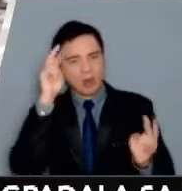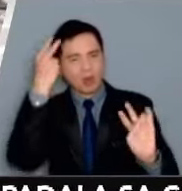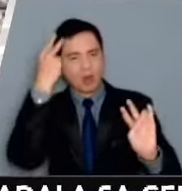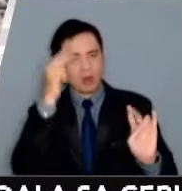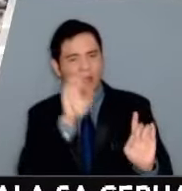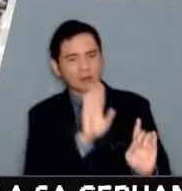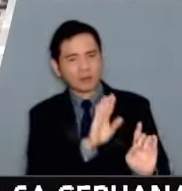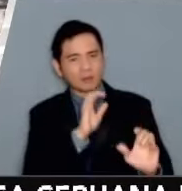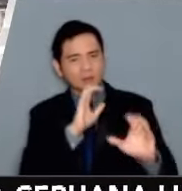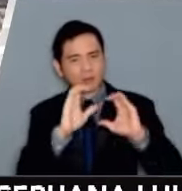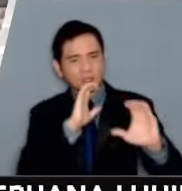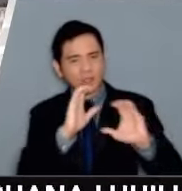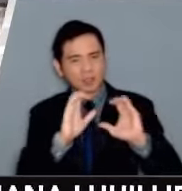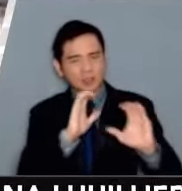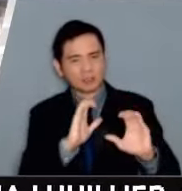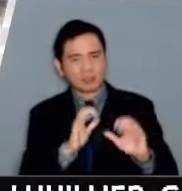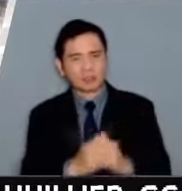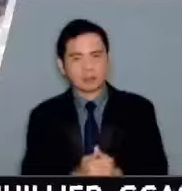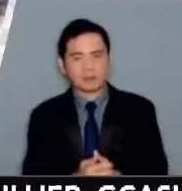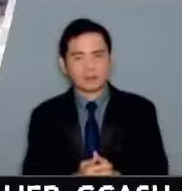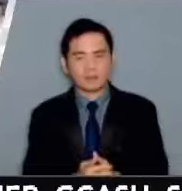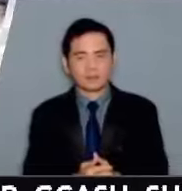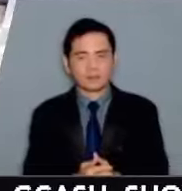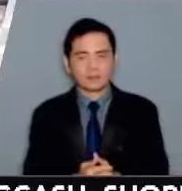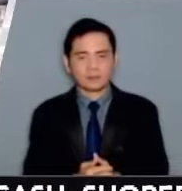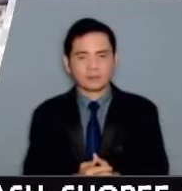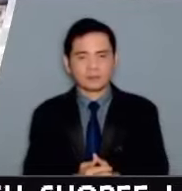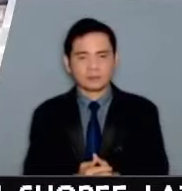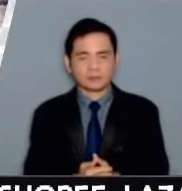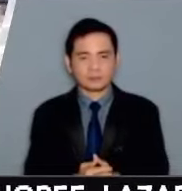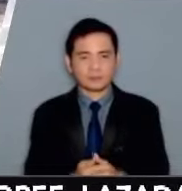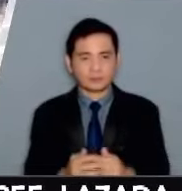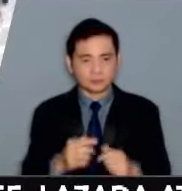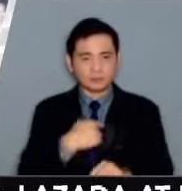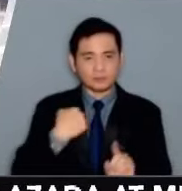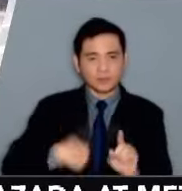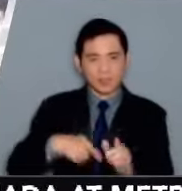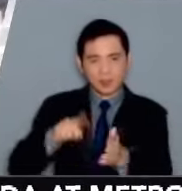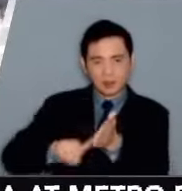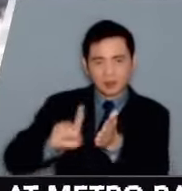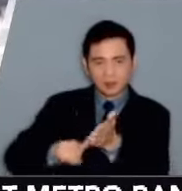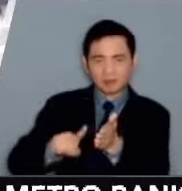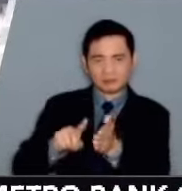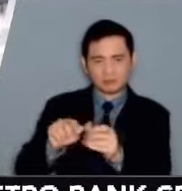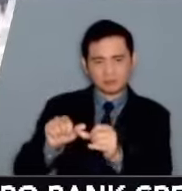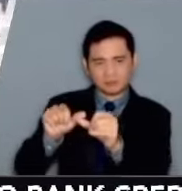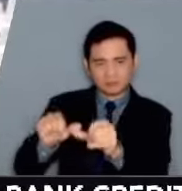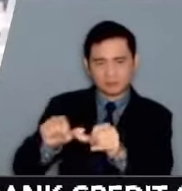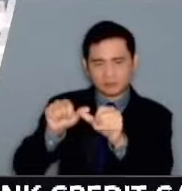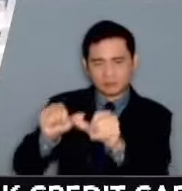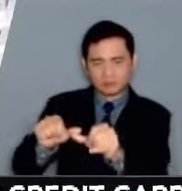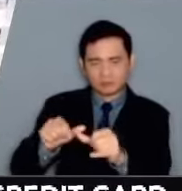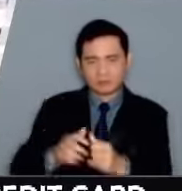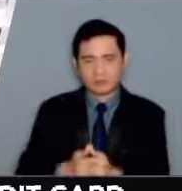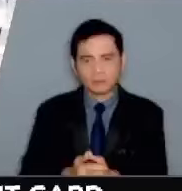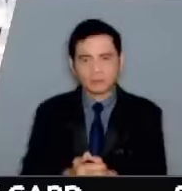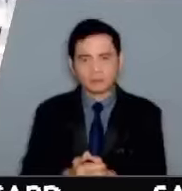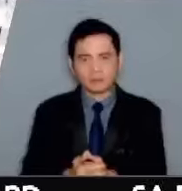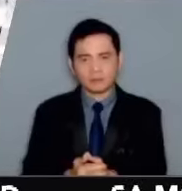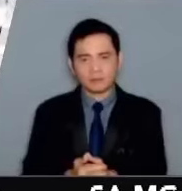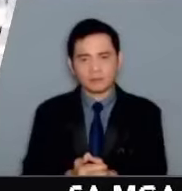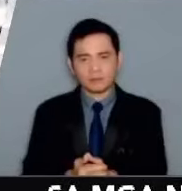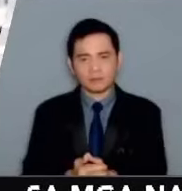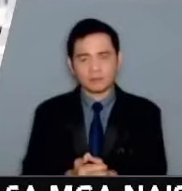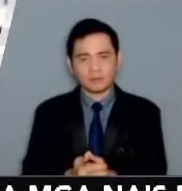Guard na nagkaroon na inspeksyon ang China sa nangyaring RORE mission. Hindi raw nanghingi at manghihingi ng permiso